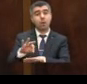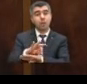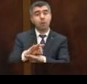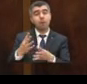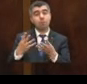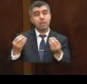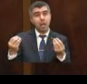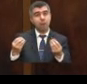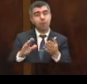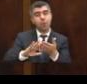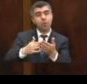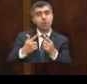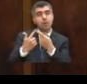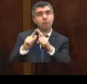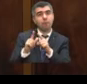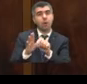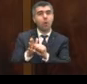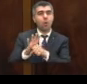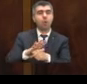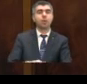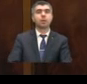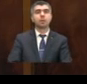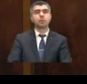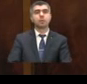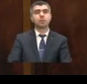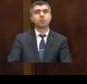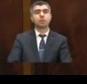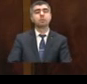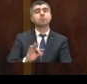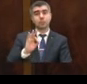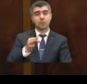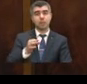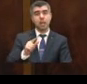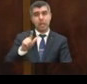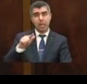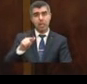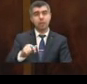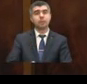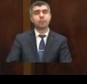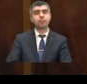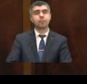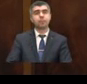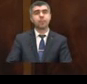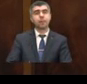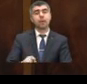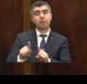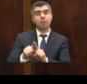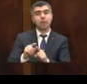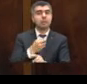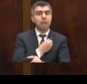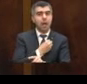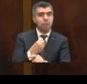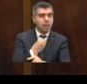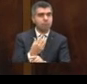بالقطاع العام رغم تداعيات الجائحة، وطبعا هناك قطاعات لتعرف خصاصا كبيرا، هذه التي سيوجه